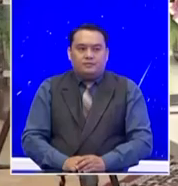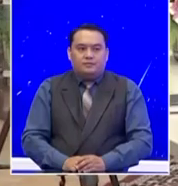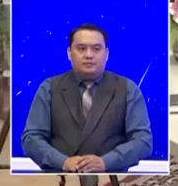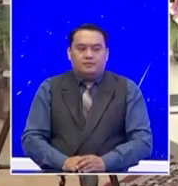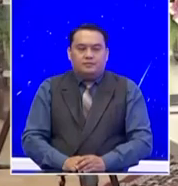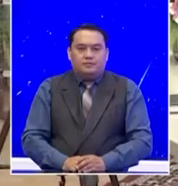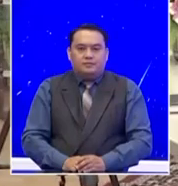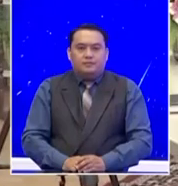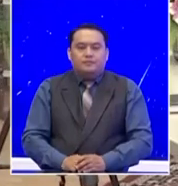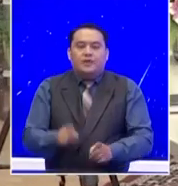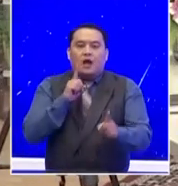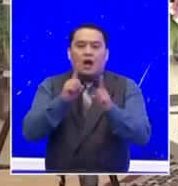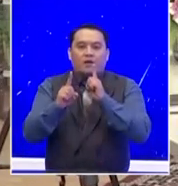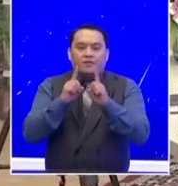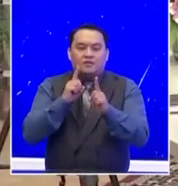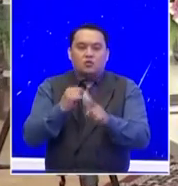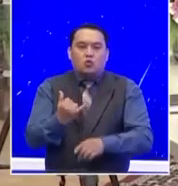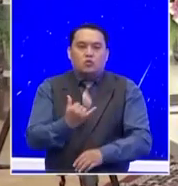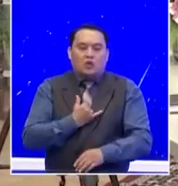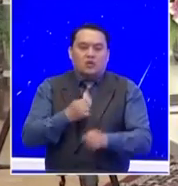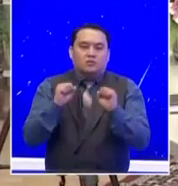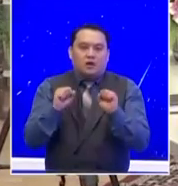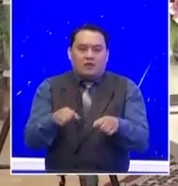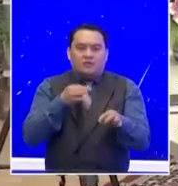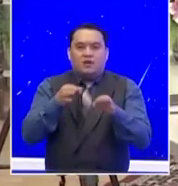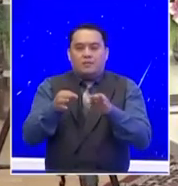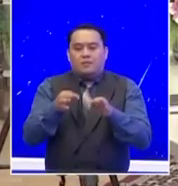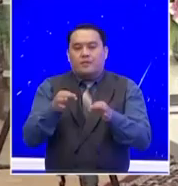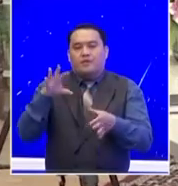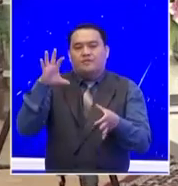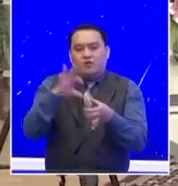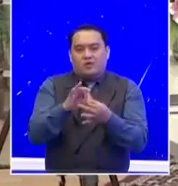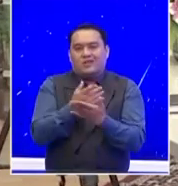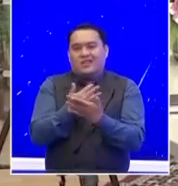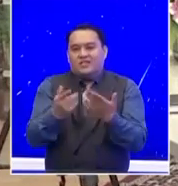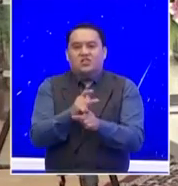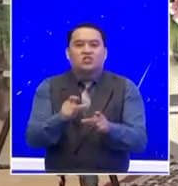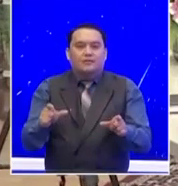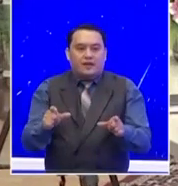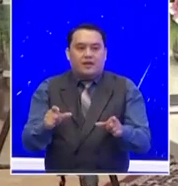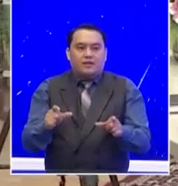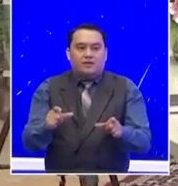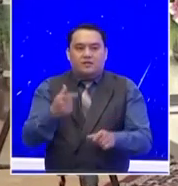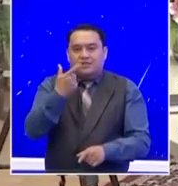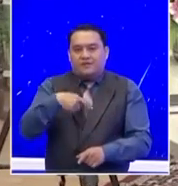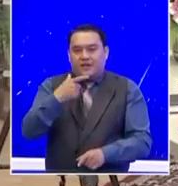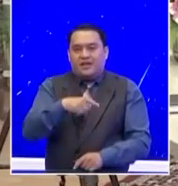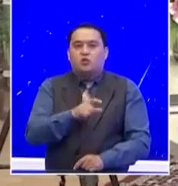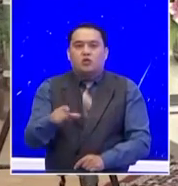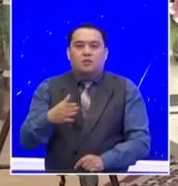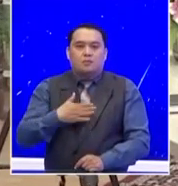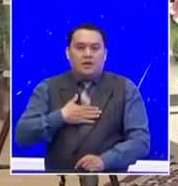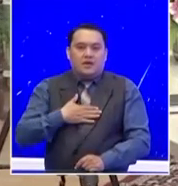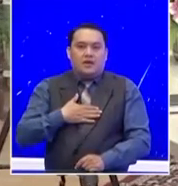Конференция проходит через специальную программу, где могут туда подключиться несколько людей. А для своих читателей мы это